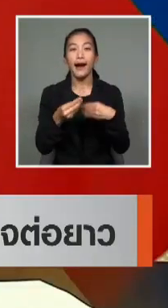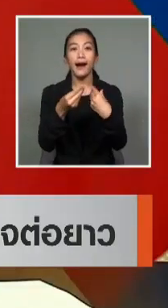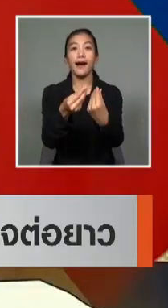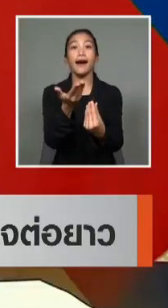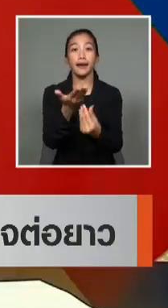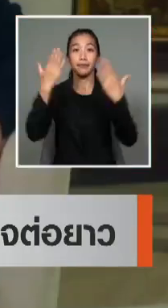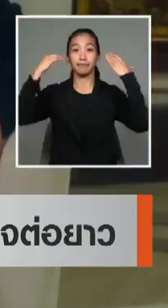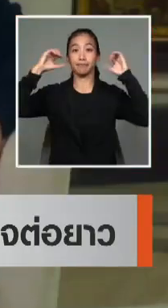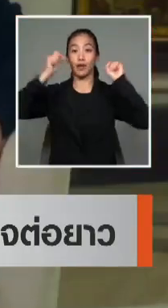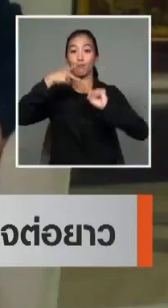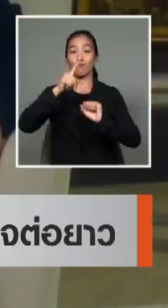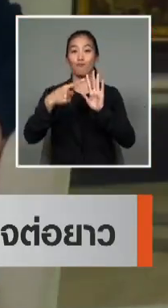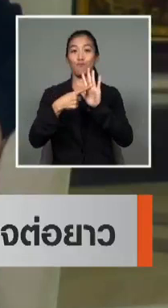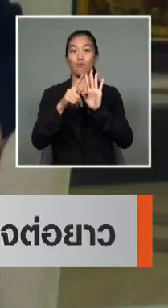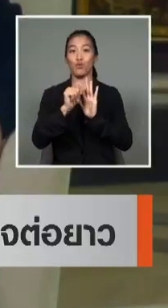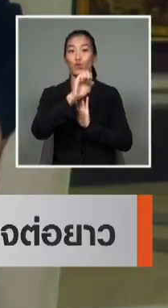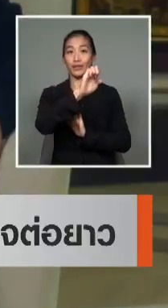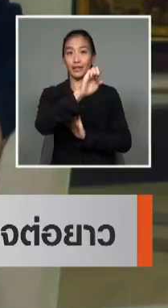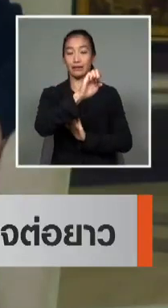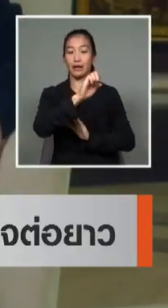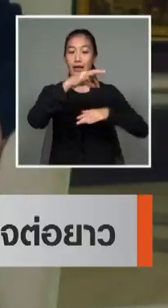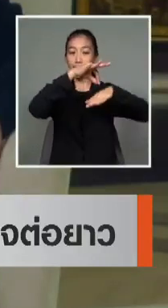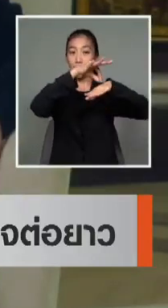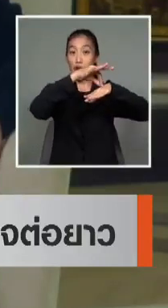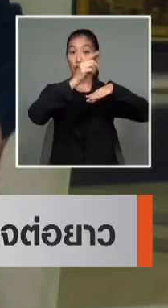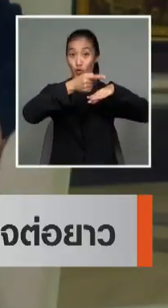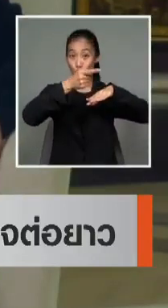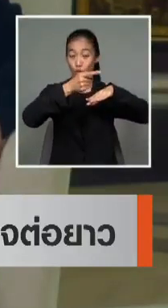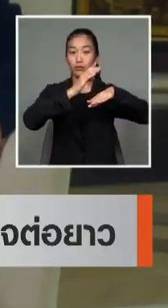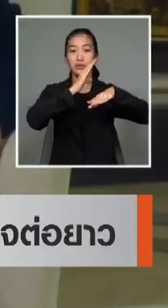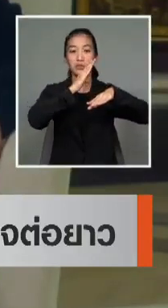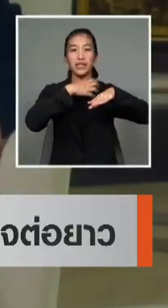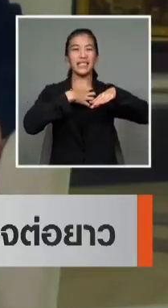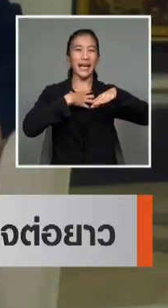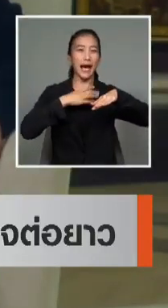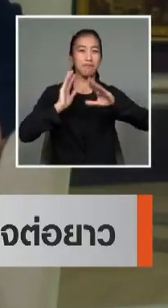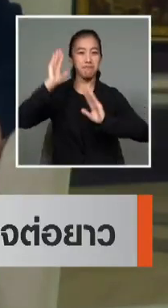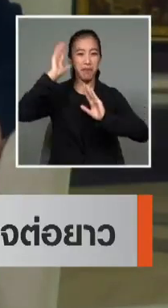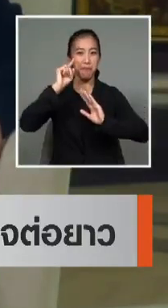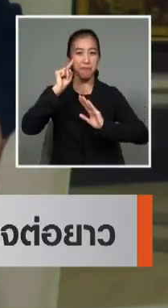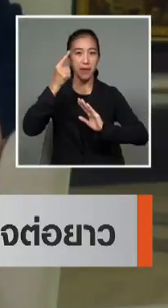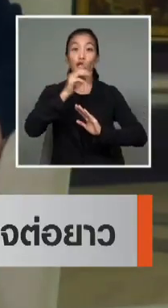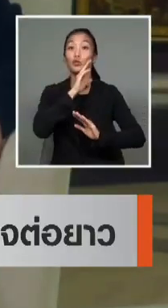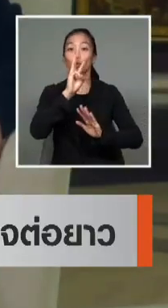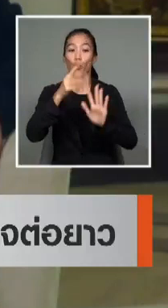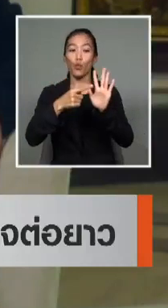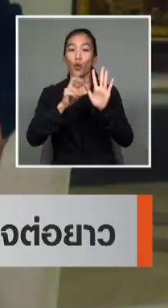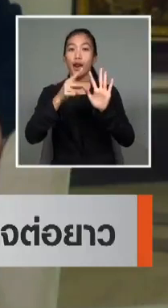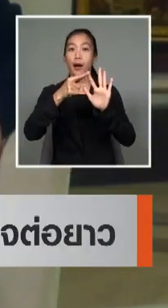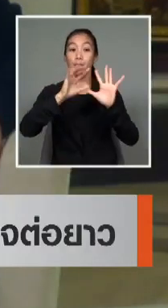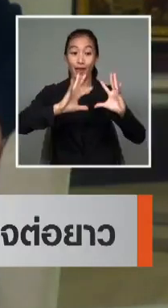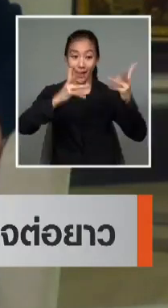ตินสามารถลงชิงประธานาธิบดีต่อได้นะคะอีก2สมัยเลยแม้ว่าจะหมดวาระการดำรงตำแหน่งในรอ